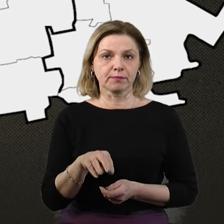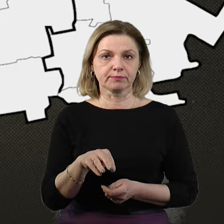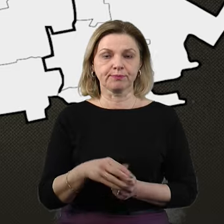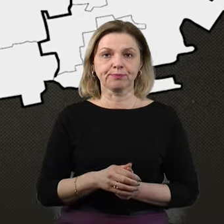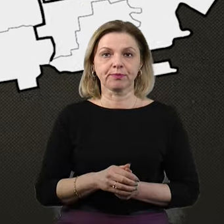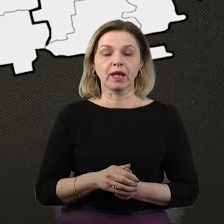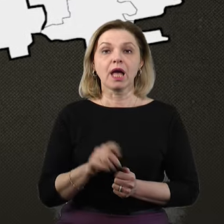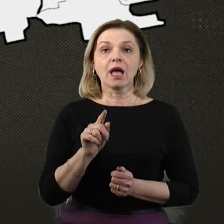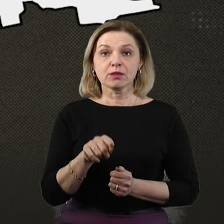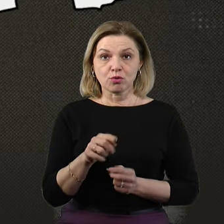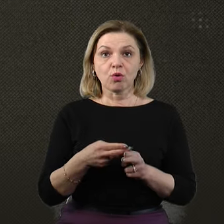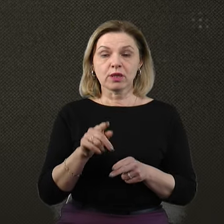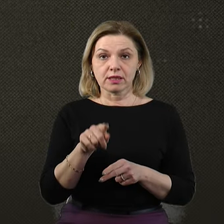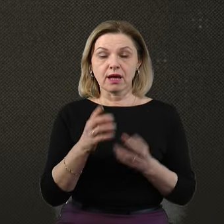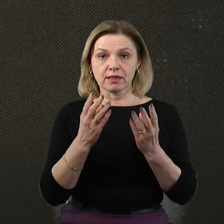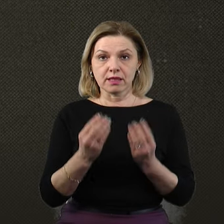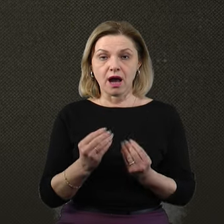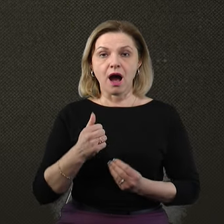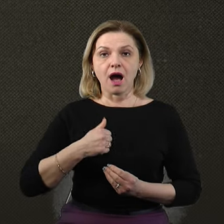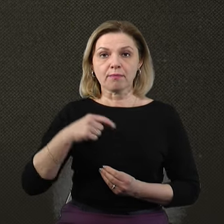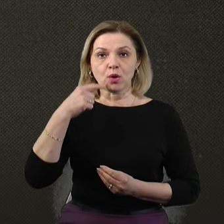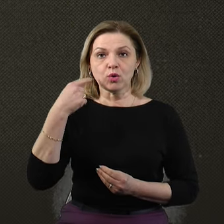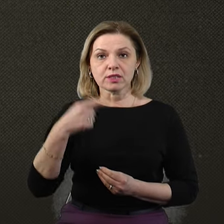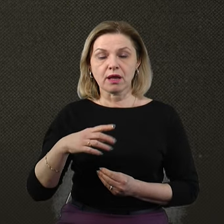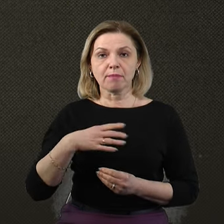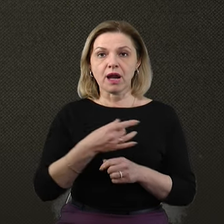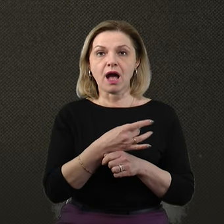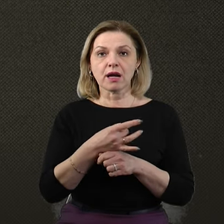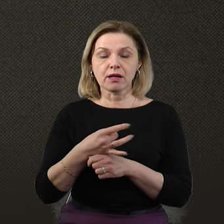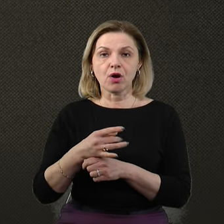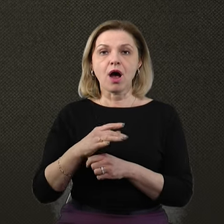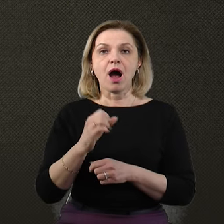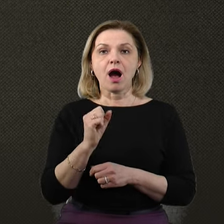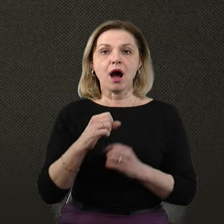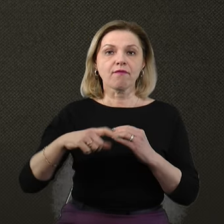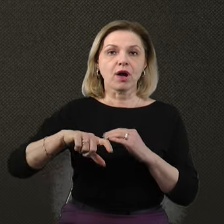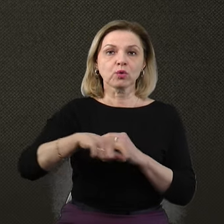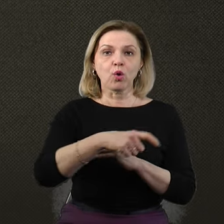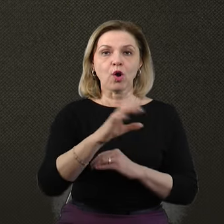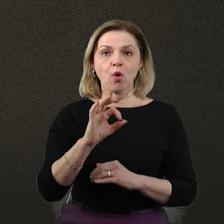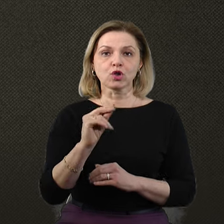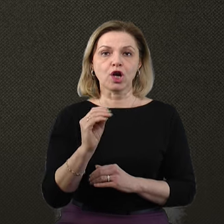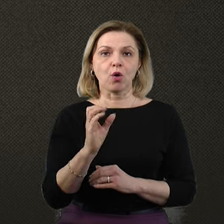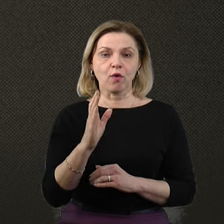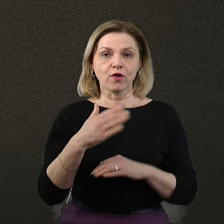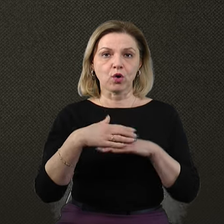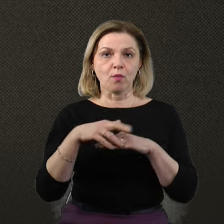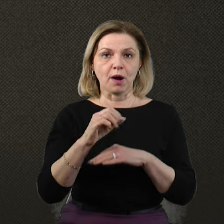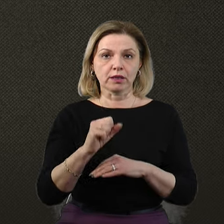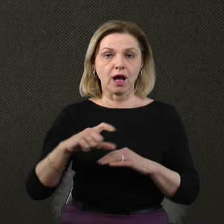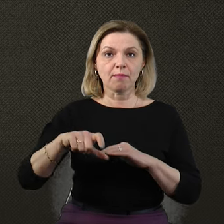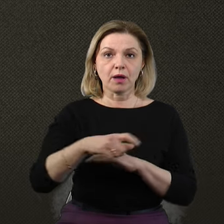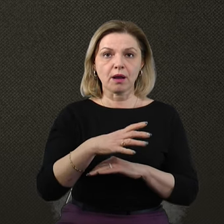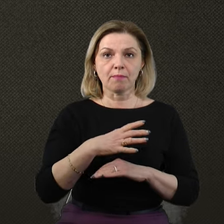telлеegram також цього ж дня армія Російської Федерації здійснила артилерійський обстріл акваторії очаківської громади а узбережжя громади